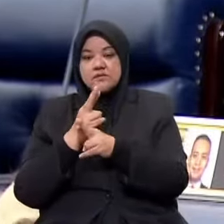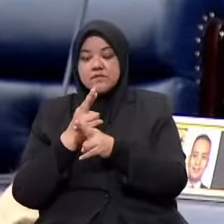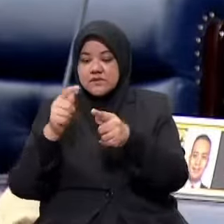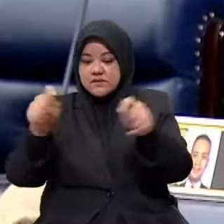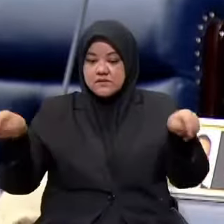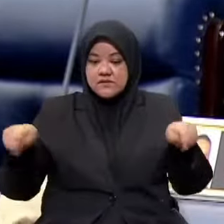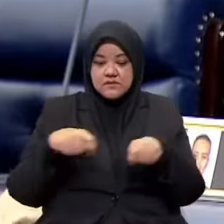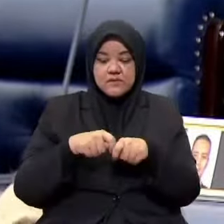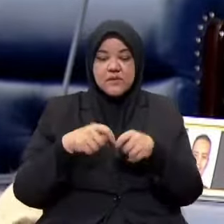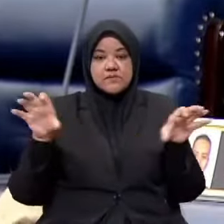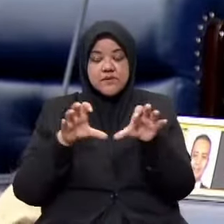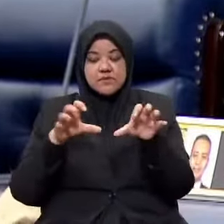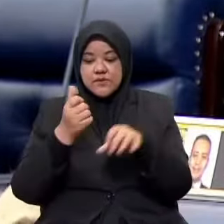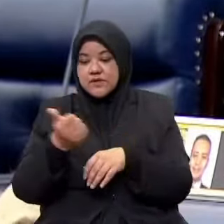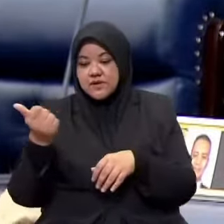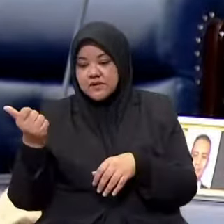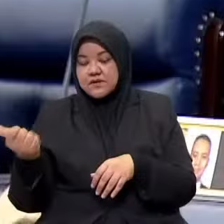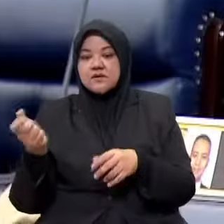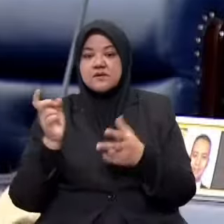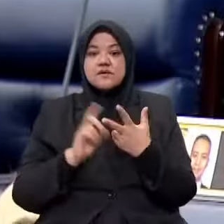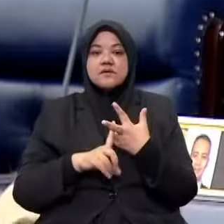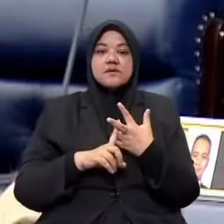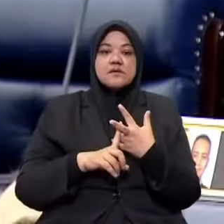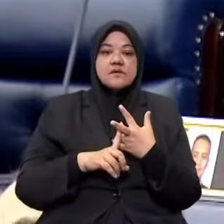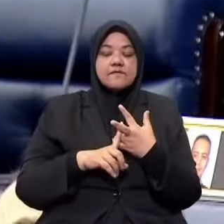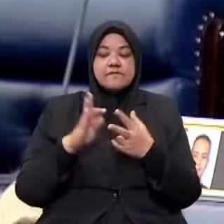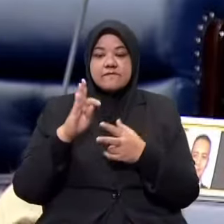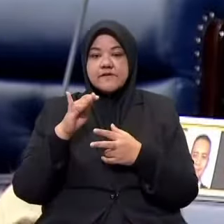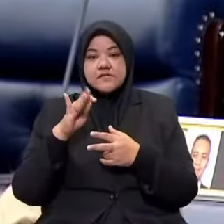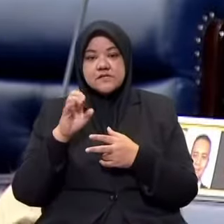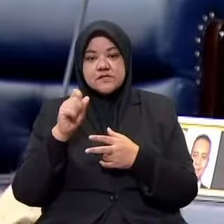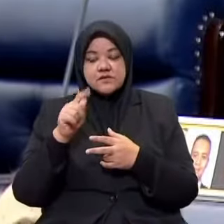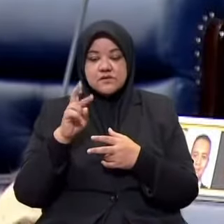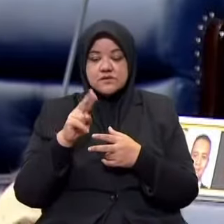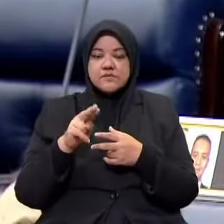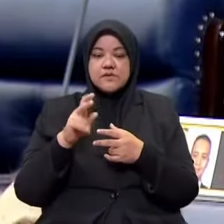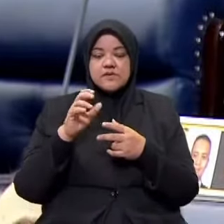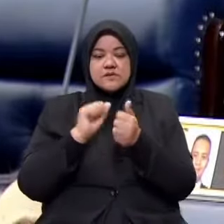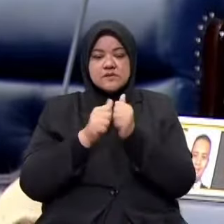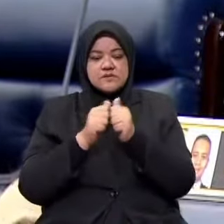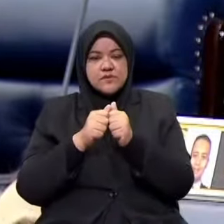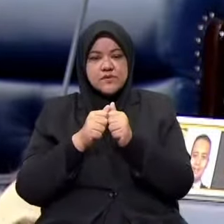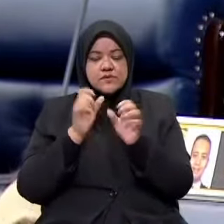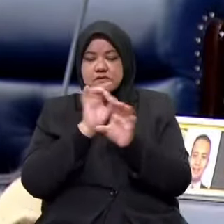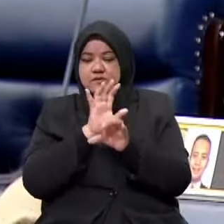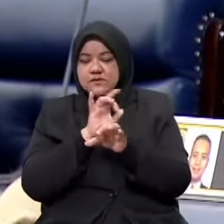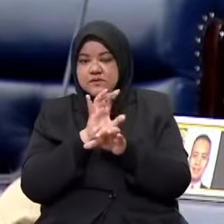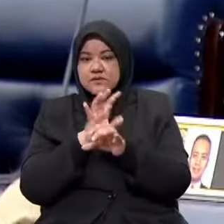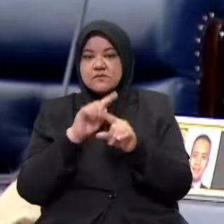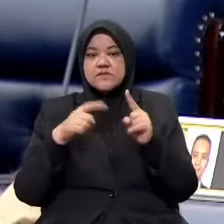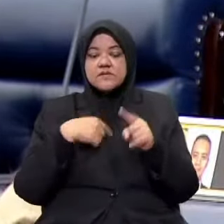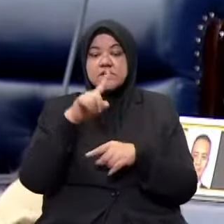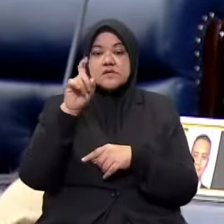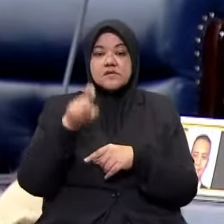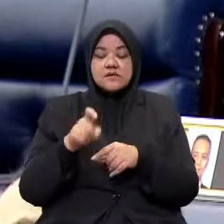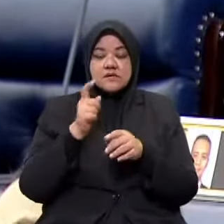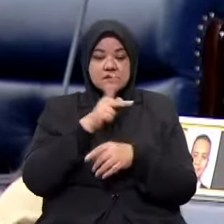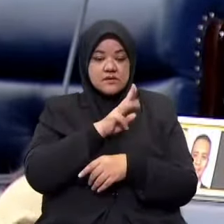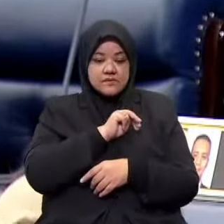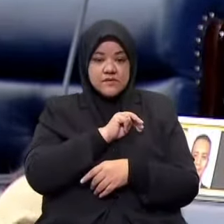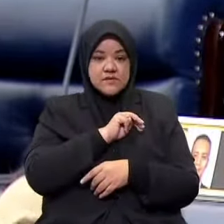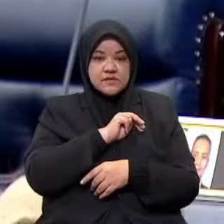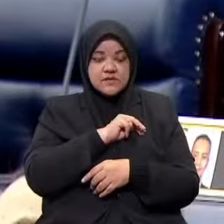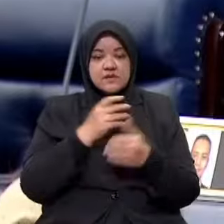gelanggang pembuatan perkakasan fisioapi Sports psychology Sports Nutri Saya nak tanya sama ada pihak